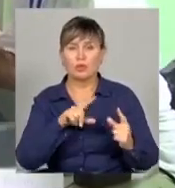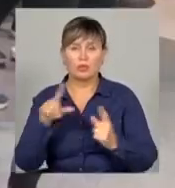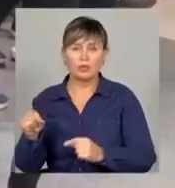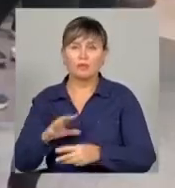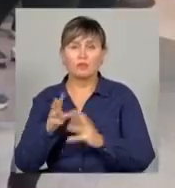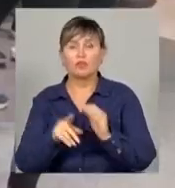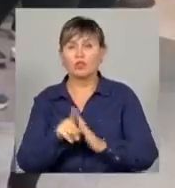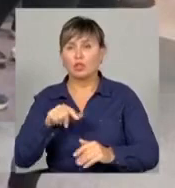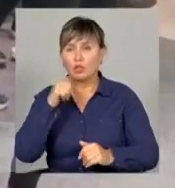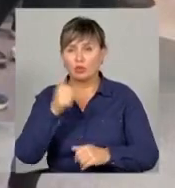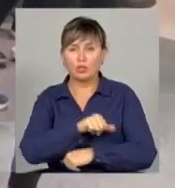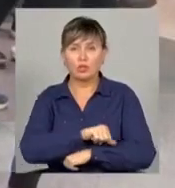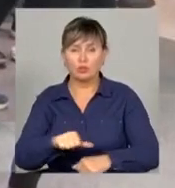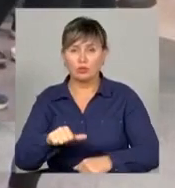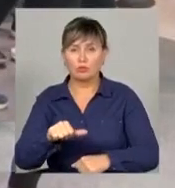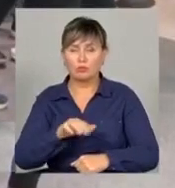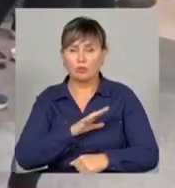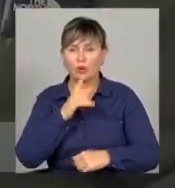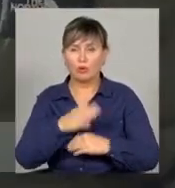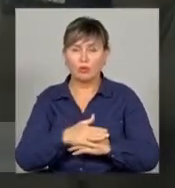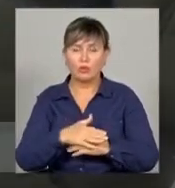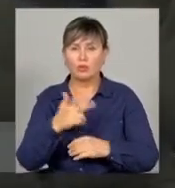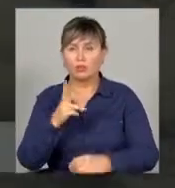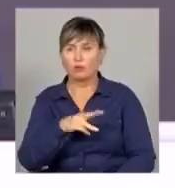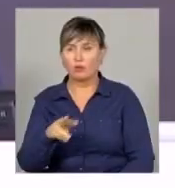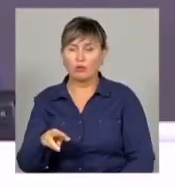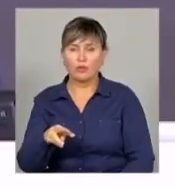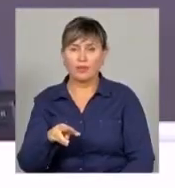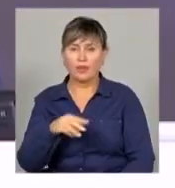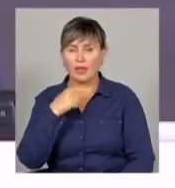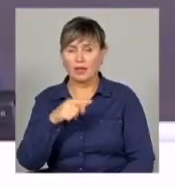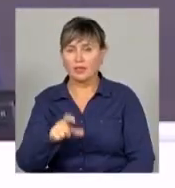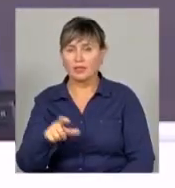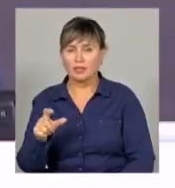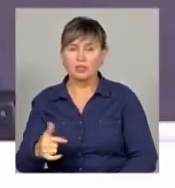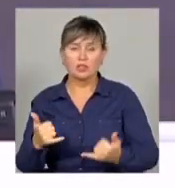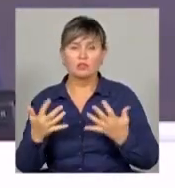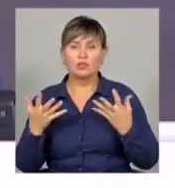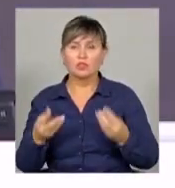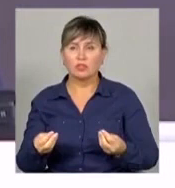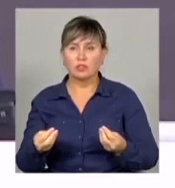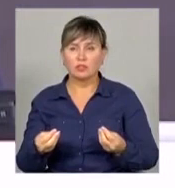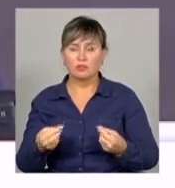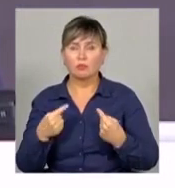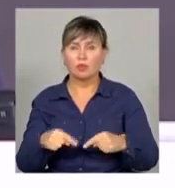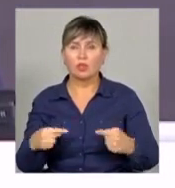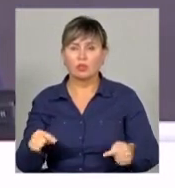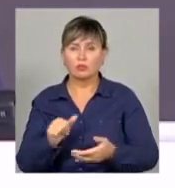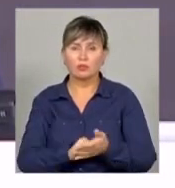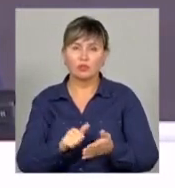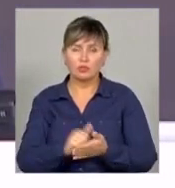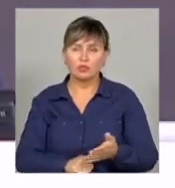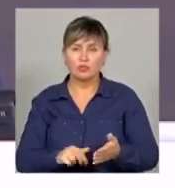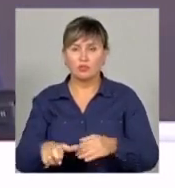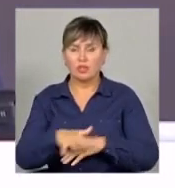же с начала года границу Казахстана пересекли около 3 миллионов россиян. Ну, на сегодняшний день по разным причинам в